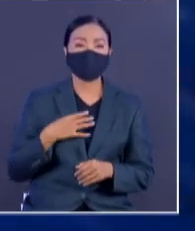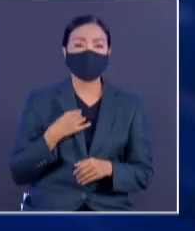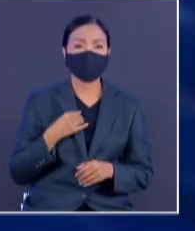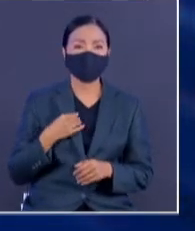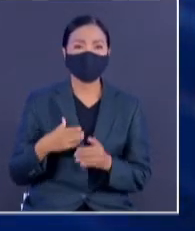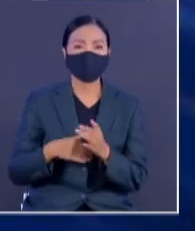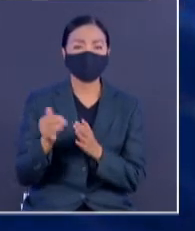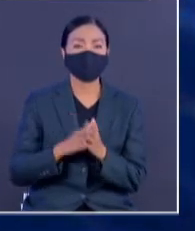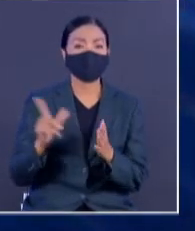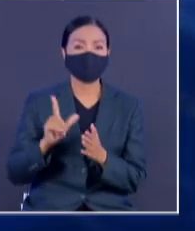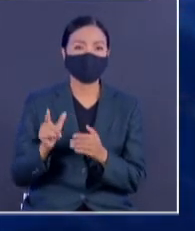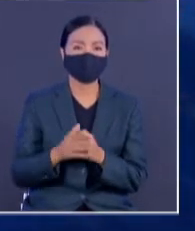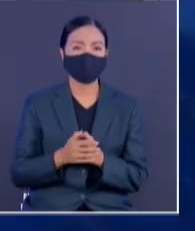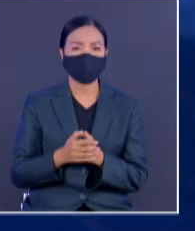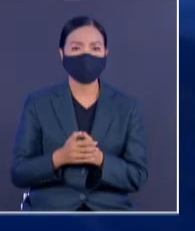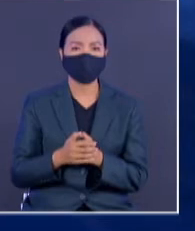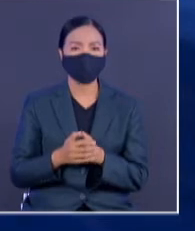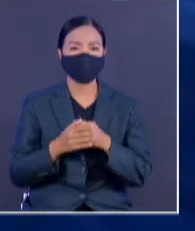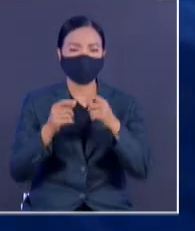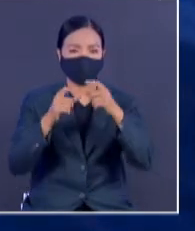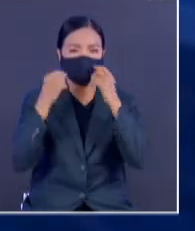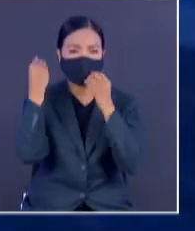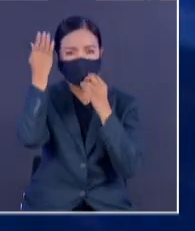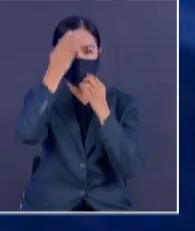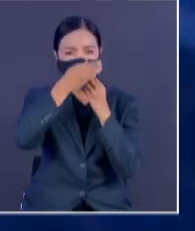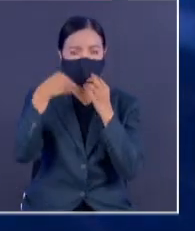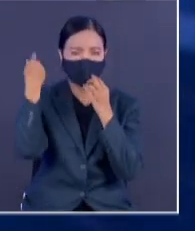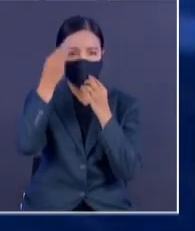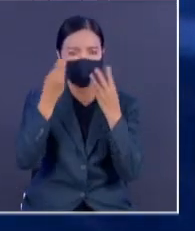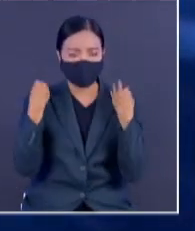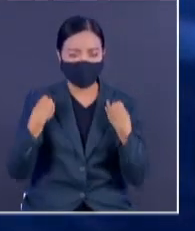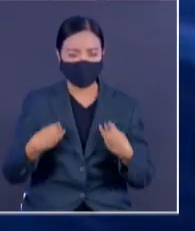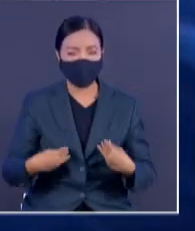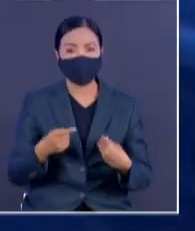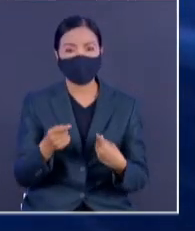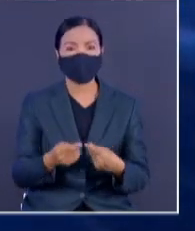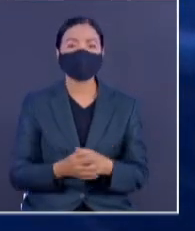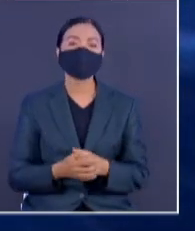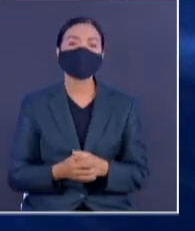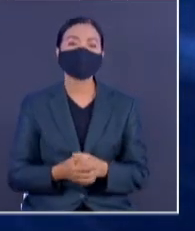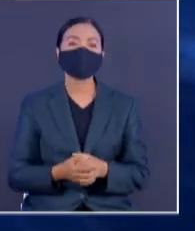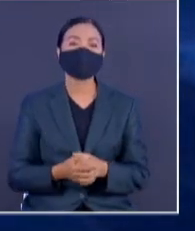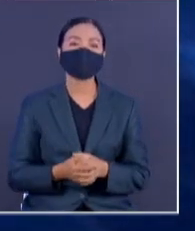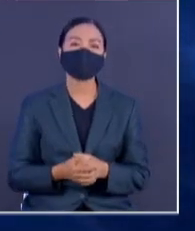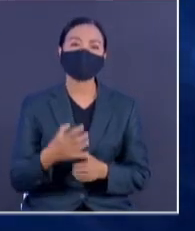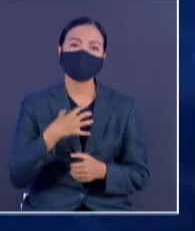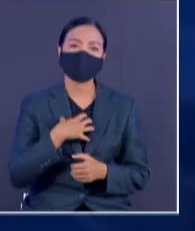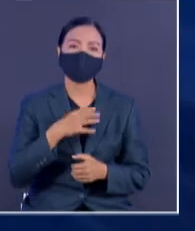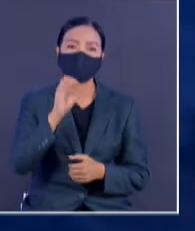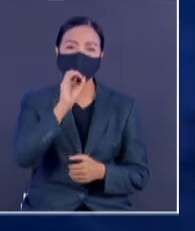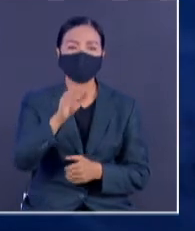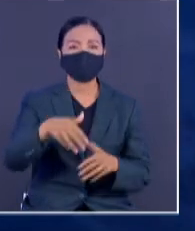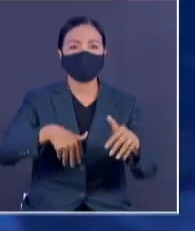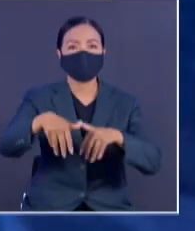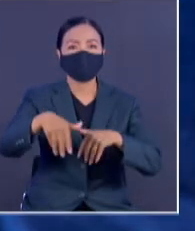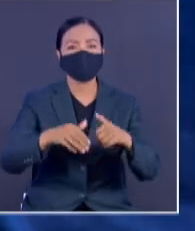สีเหลืองมาดัดแปลงเป็นแมสนะคะเขาก็ระบุด้วยนะคะบอกว่าข้อความผ่าน Facebook บอกว่าอยากจะบอกประชาชนส่วน